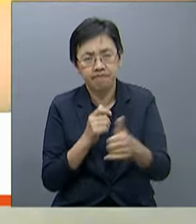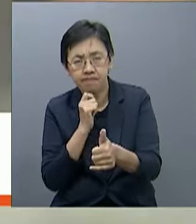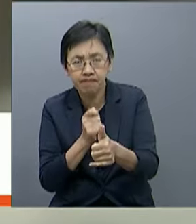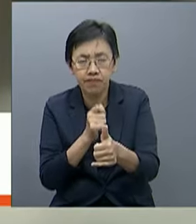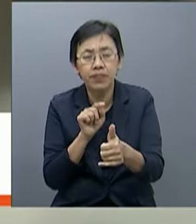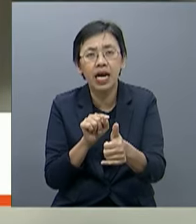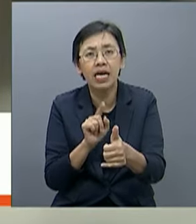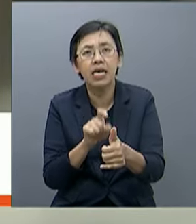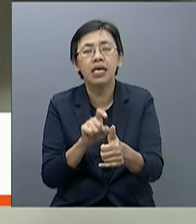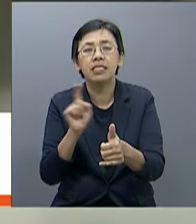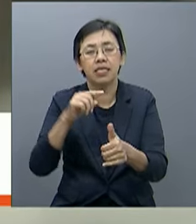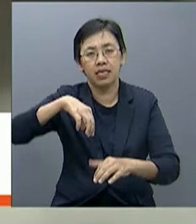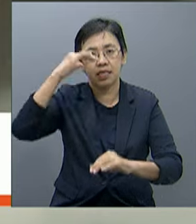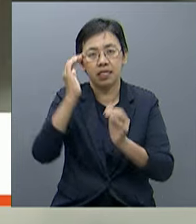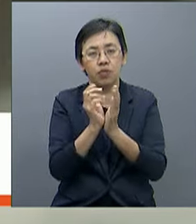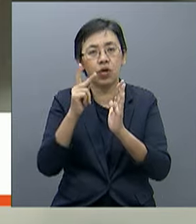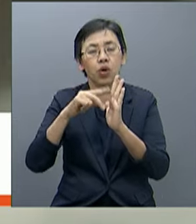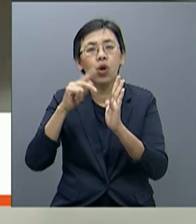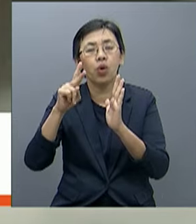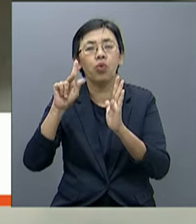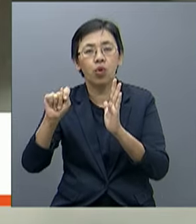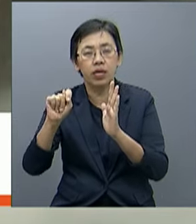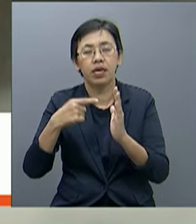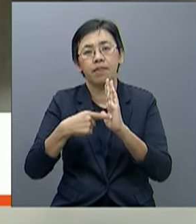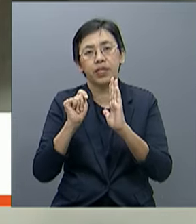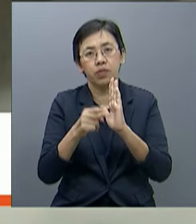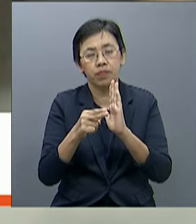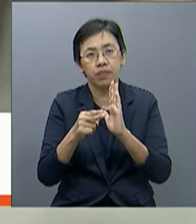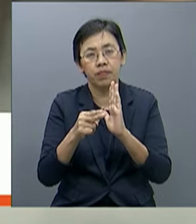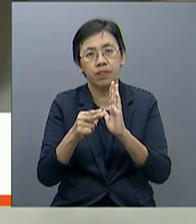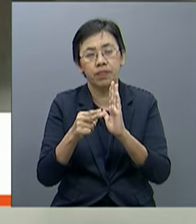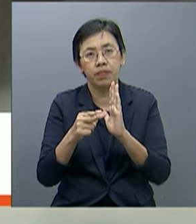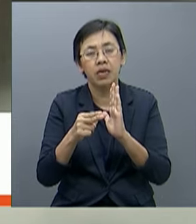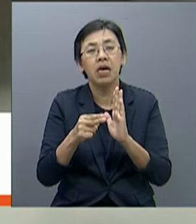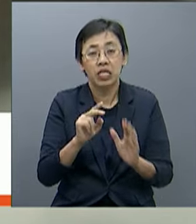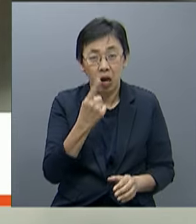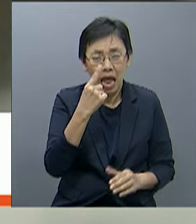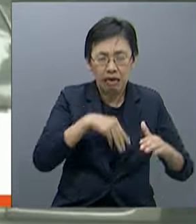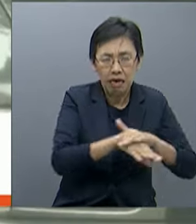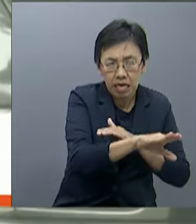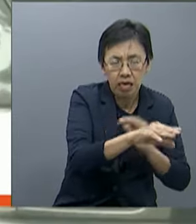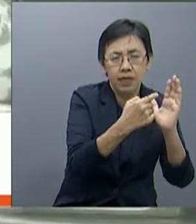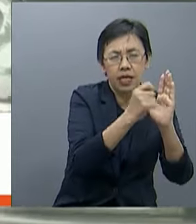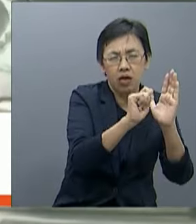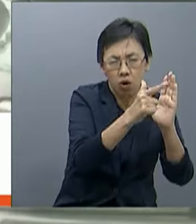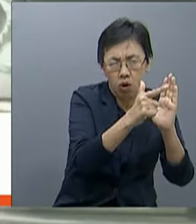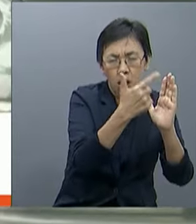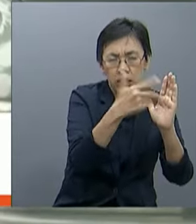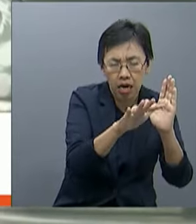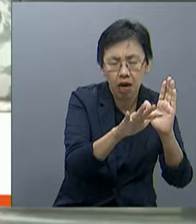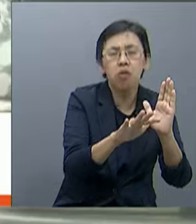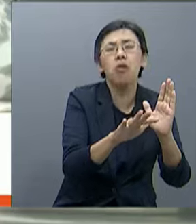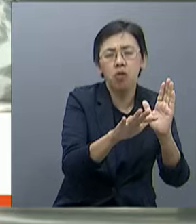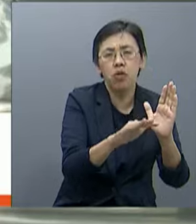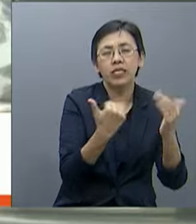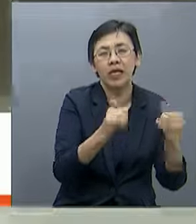ที่สถานีตำรวจภูธรคูคตจังหวัดปทุมธานีหลังเกิดเหตุนะครับได้หลบหนีไปอยู่ที่จังหวัดอ่างทองตลอดทั้งคืนต